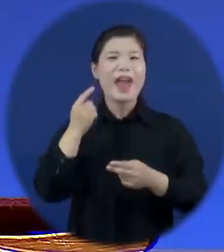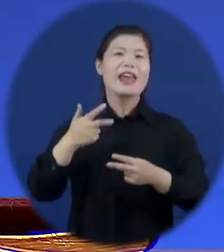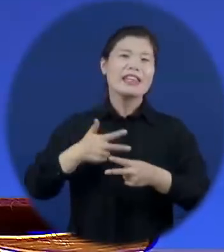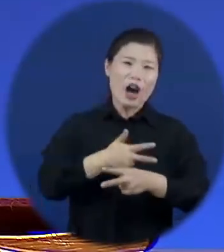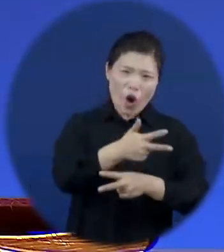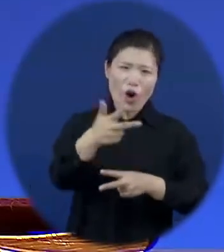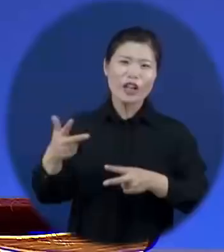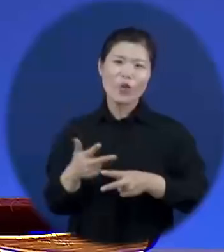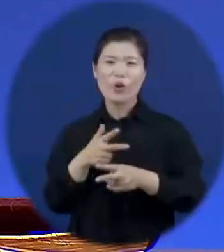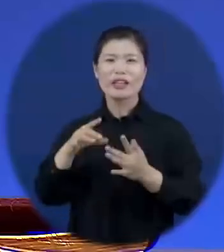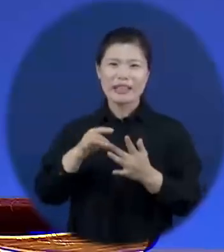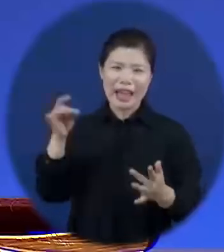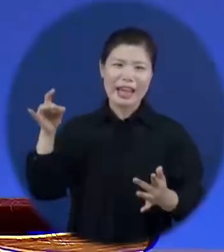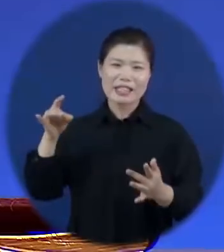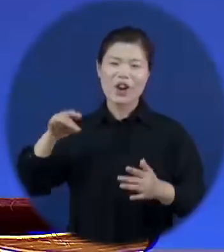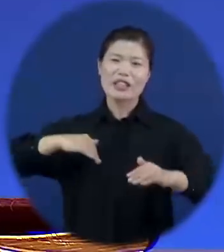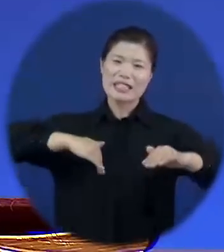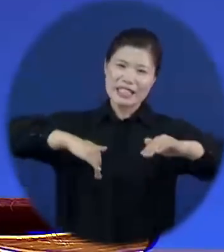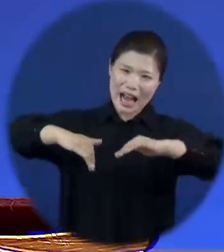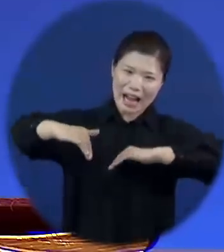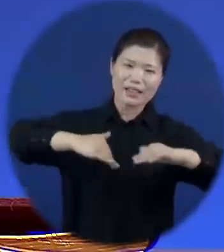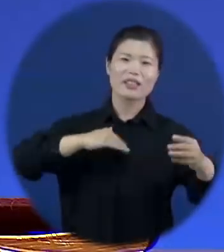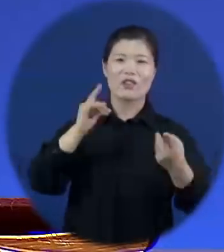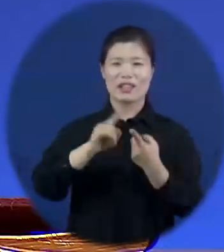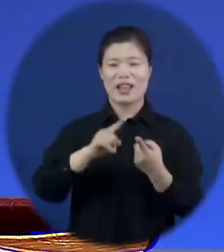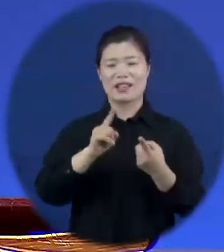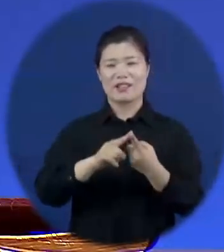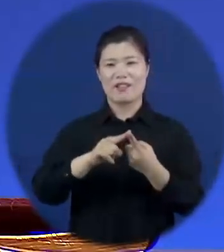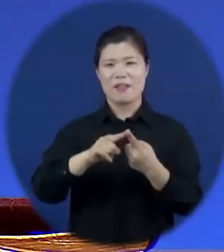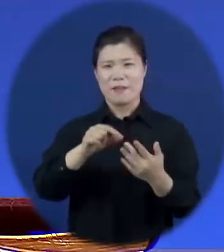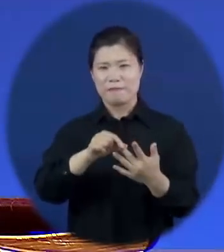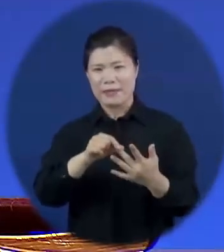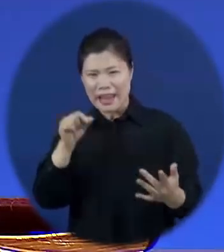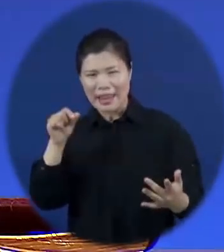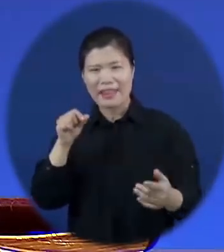여리고를 택해서 지나가셨는지를 보여주는 단어입니다.